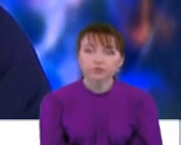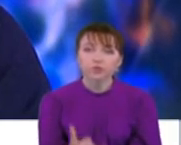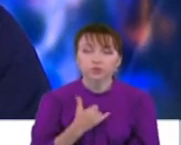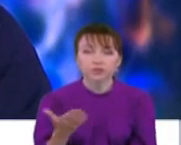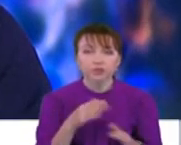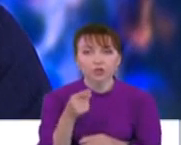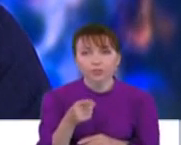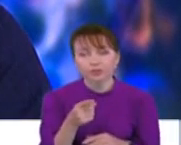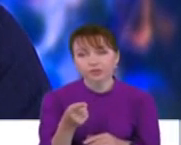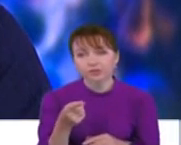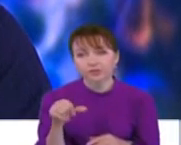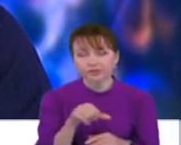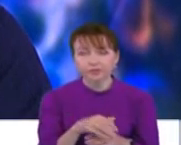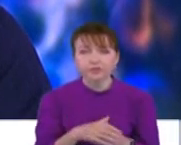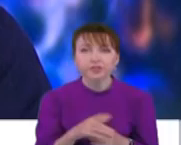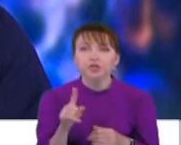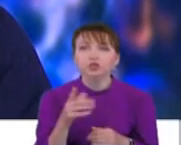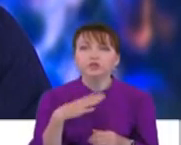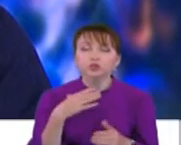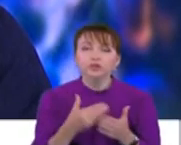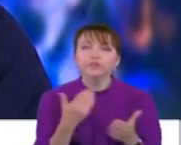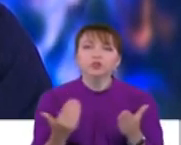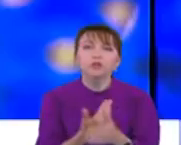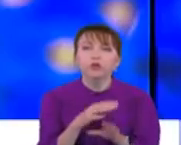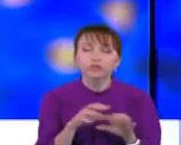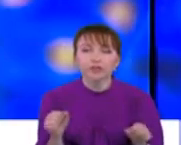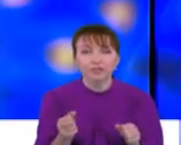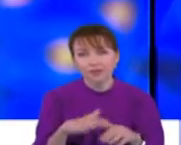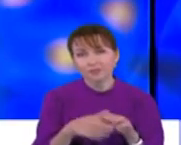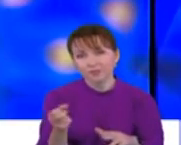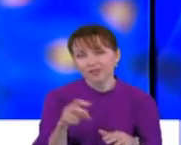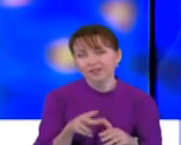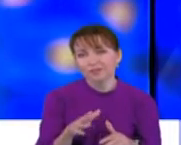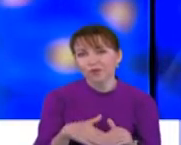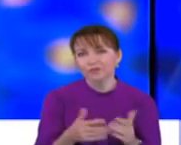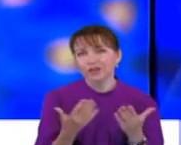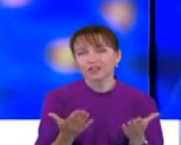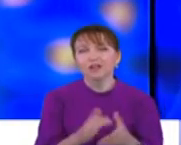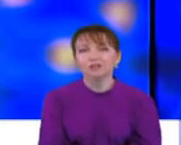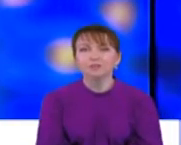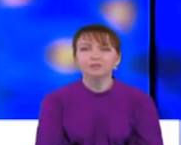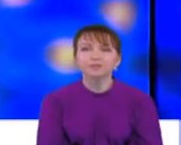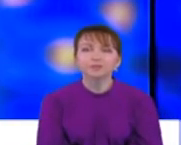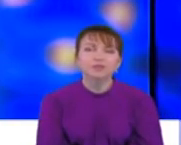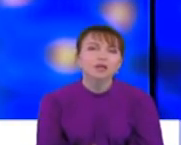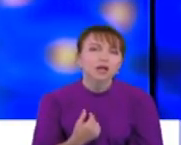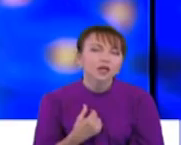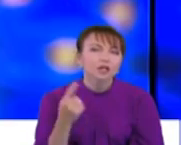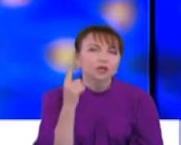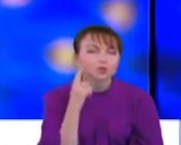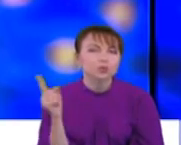хвилини до завершення ефіру. Що ви очікуєте від нової влади? Як спеціаліста, як професіонала? Я думаю, що